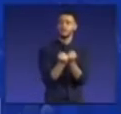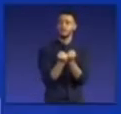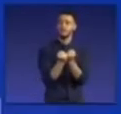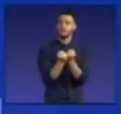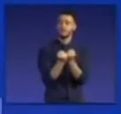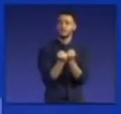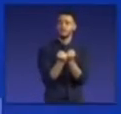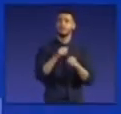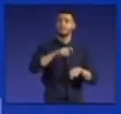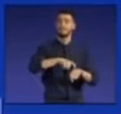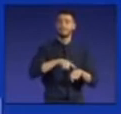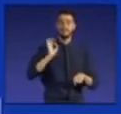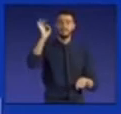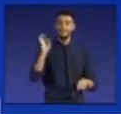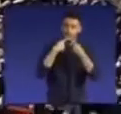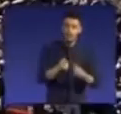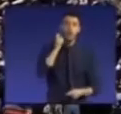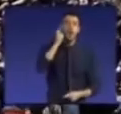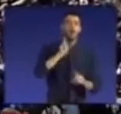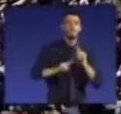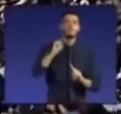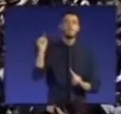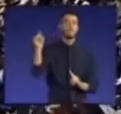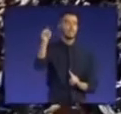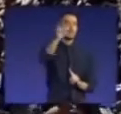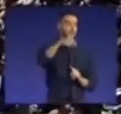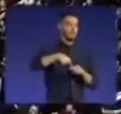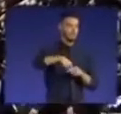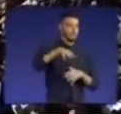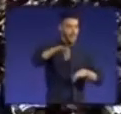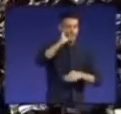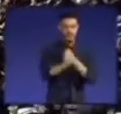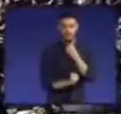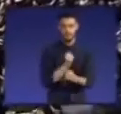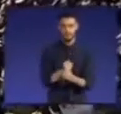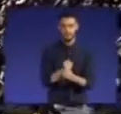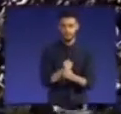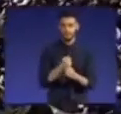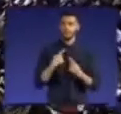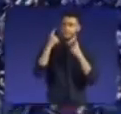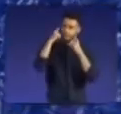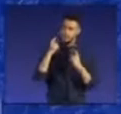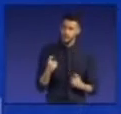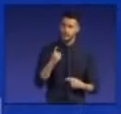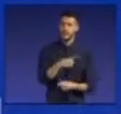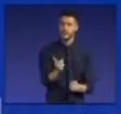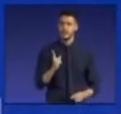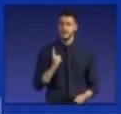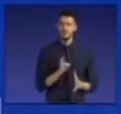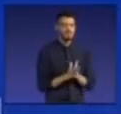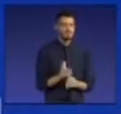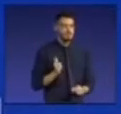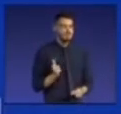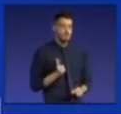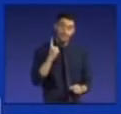να περιμένει κάπως η κυβέρνηση για να το πάει το πράγμα στο λαό, διότι εφόσον όλες οι δημοσκοπήσεις και γενικότερα η εικόνα